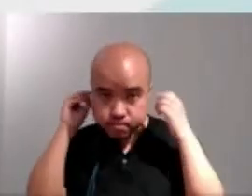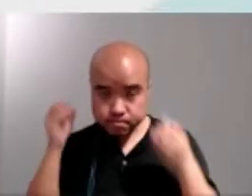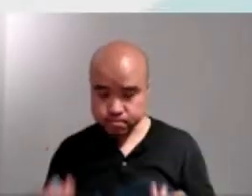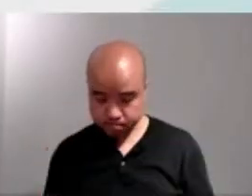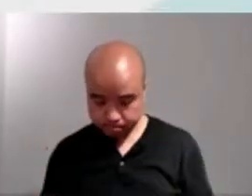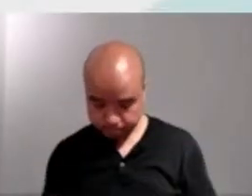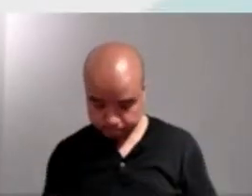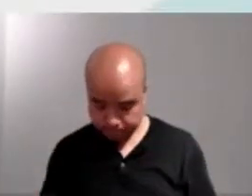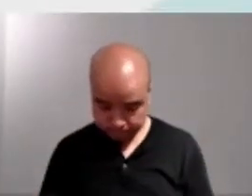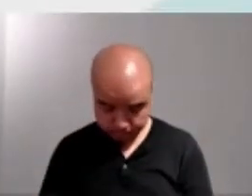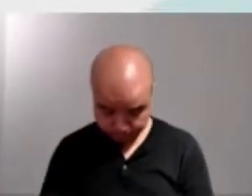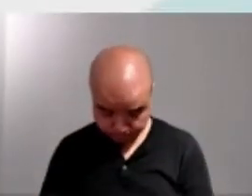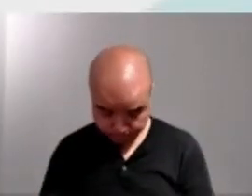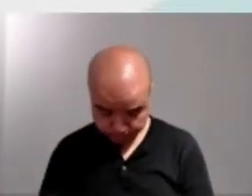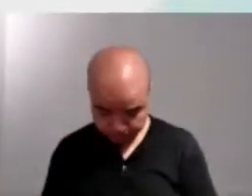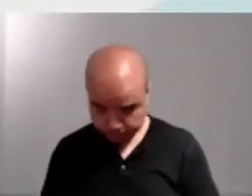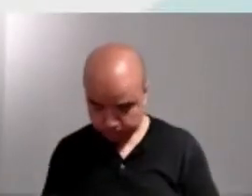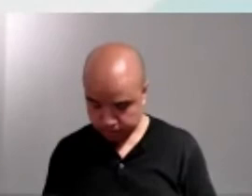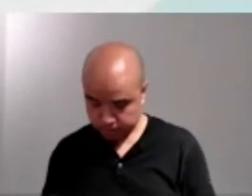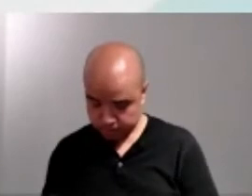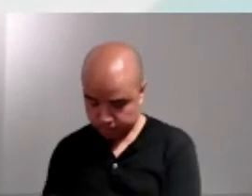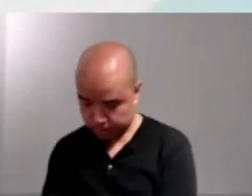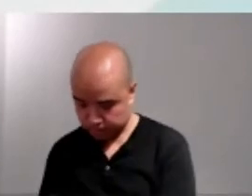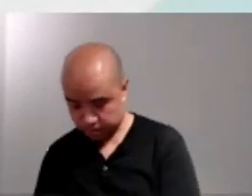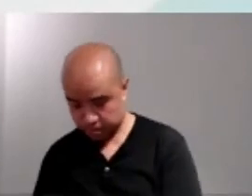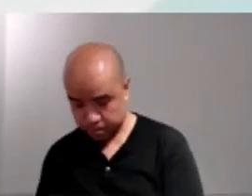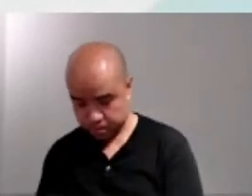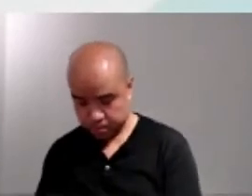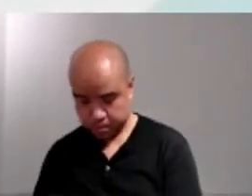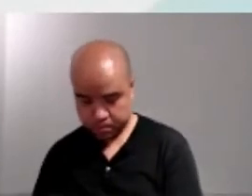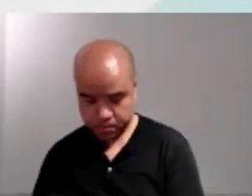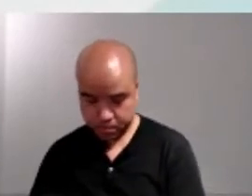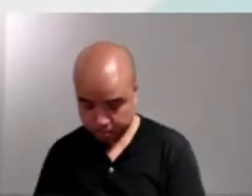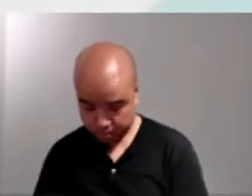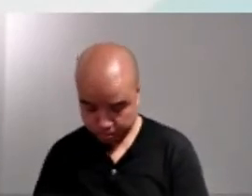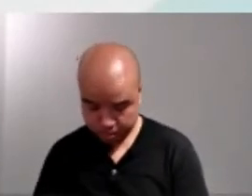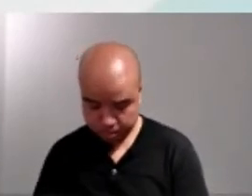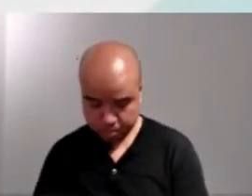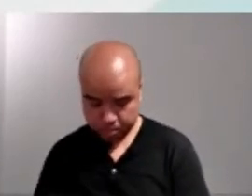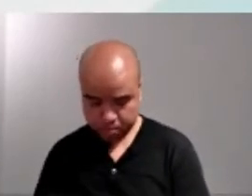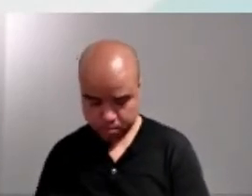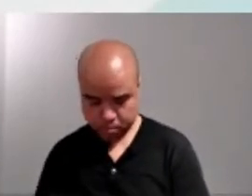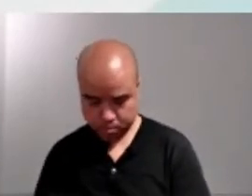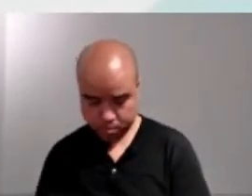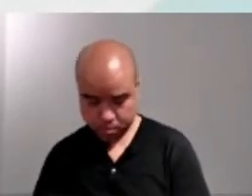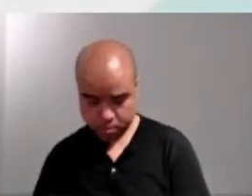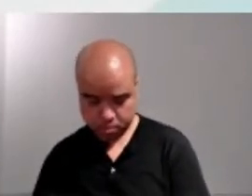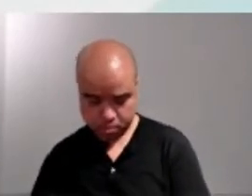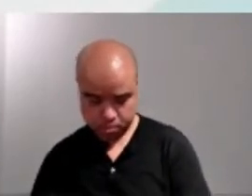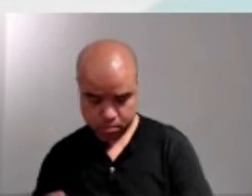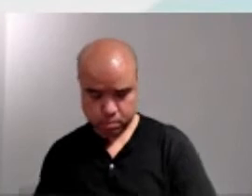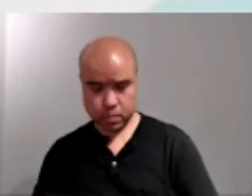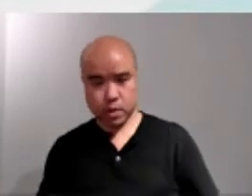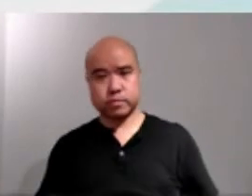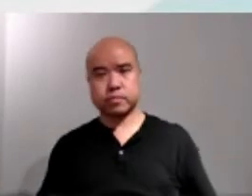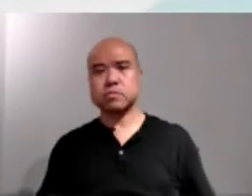Thank you, Mr. Kim. 既然今次的分享是关于创新蜕变，之后这位分享嘉宾会用